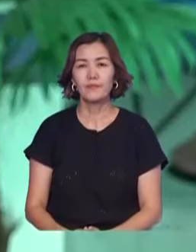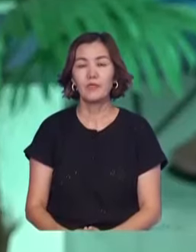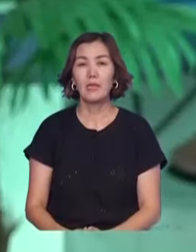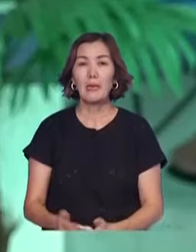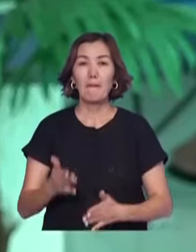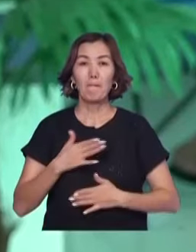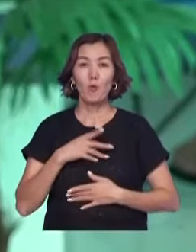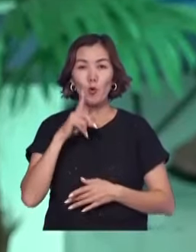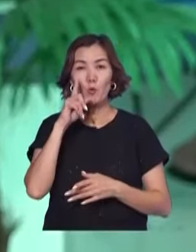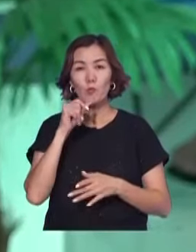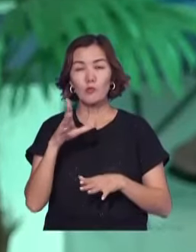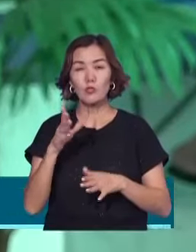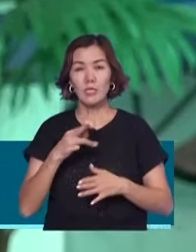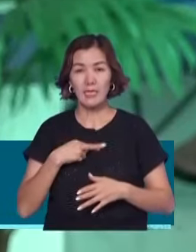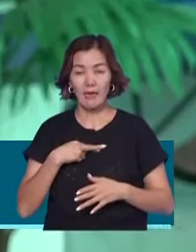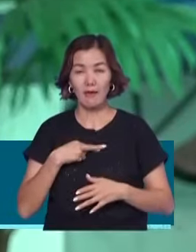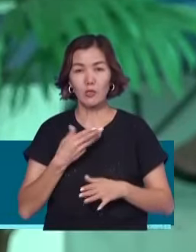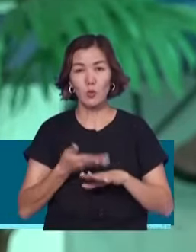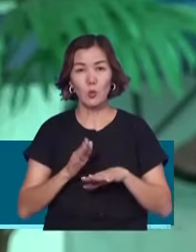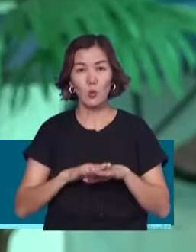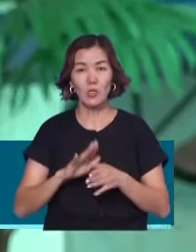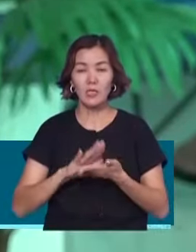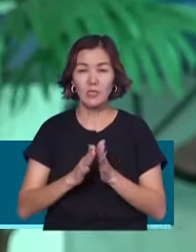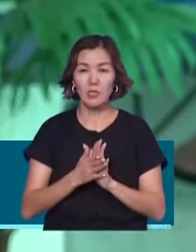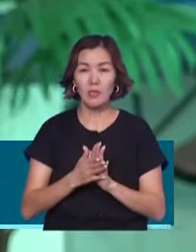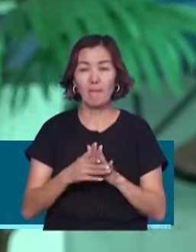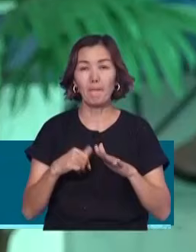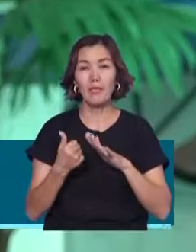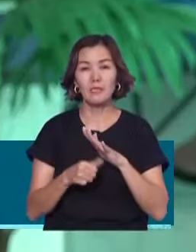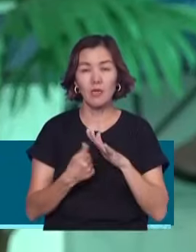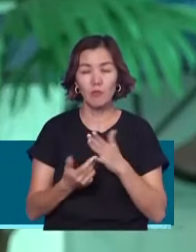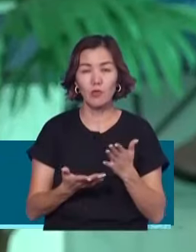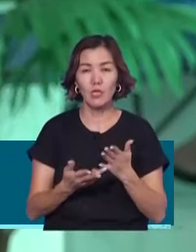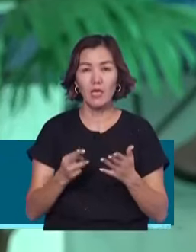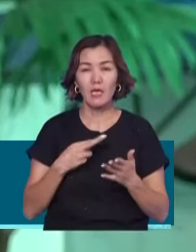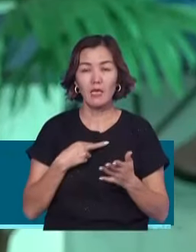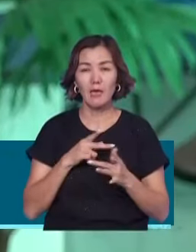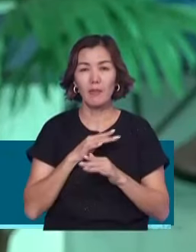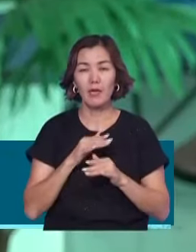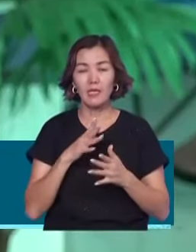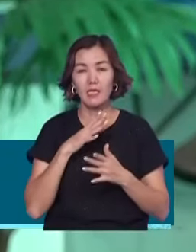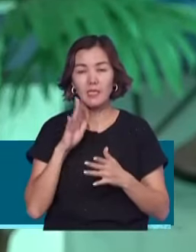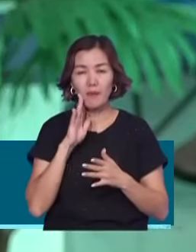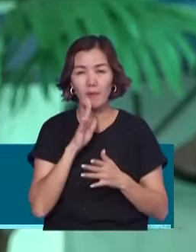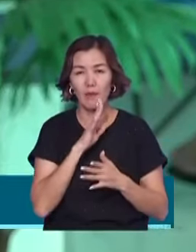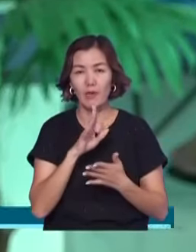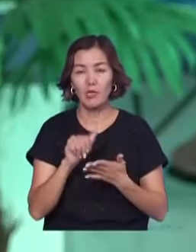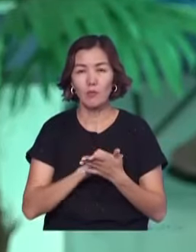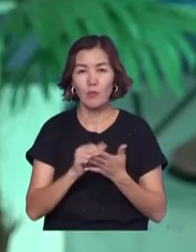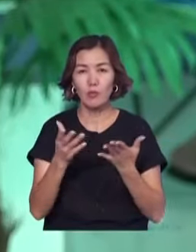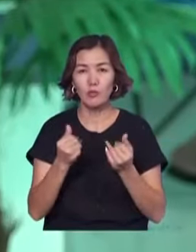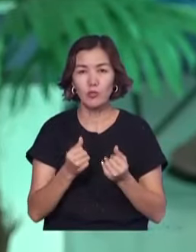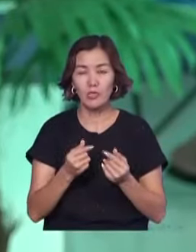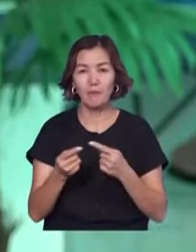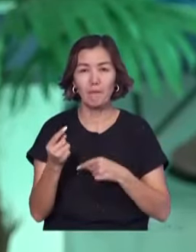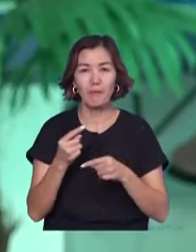Мой муж и я находимся в трудной ситуации, так как оба являемся безработными. Я многодетная мать и подала документы на получение